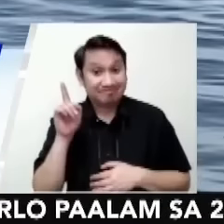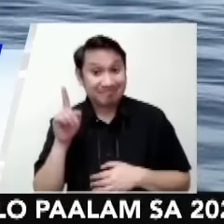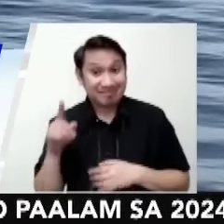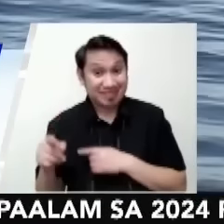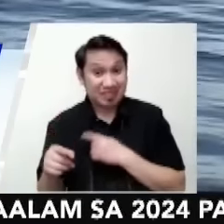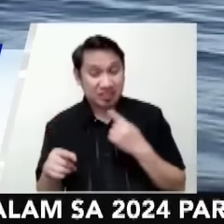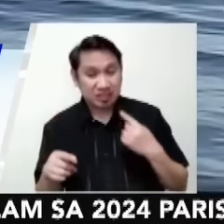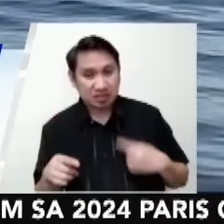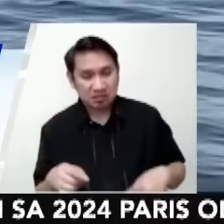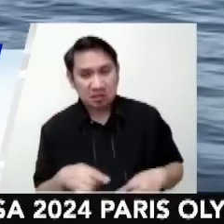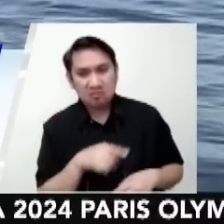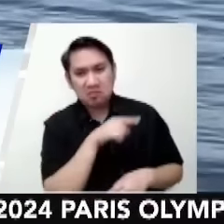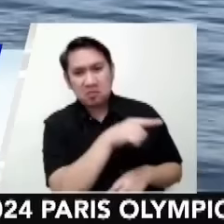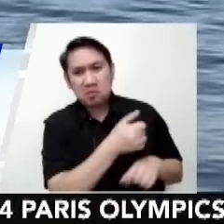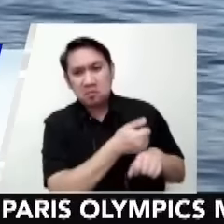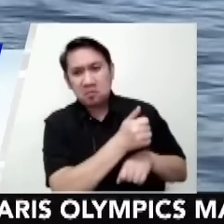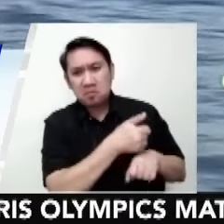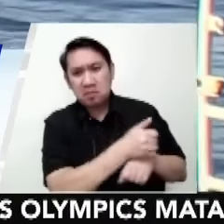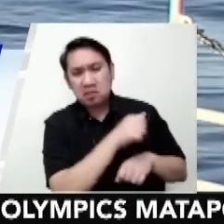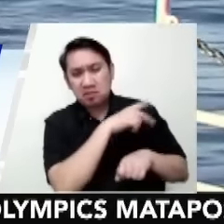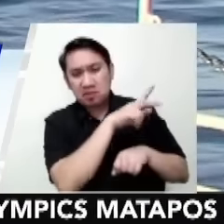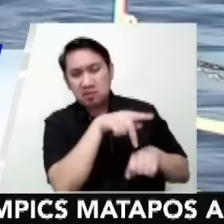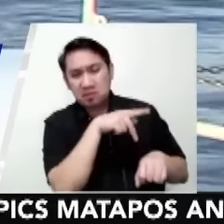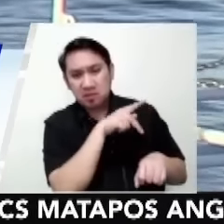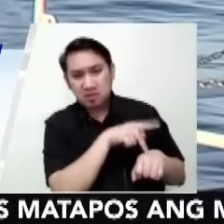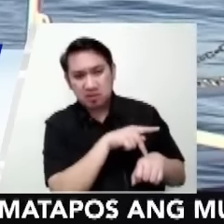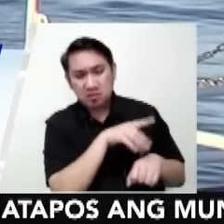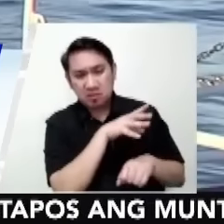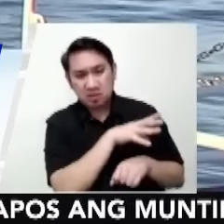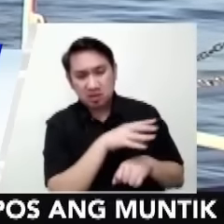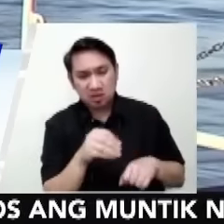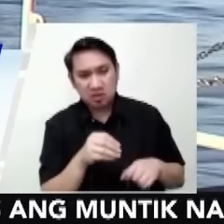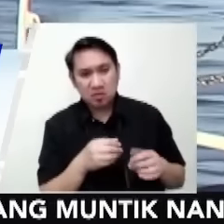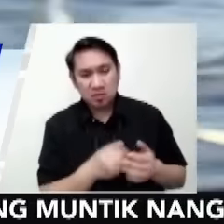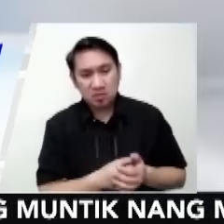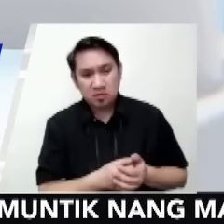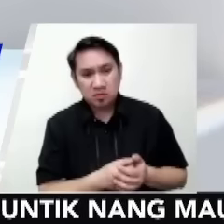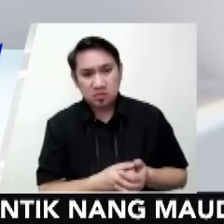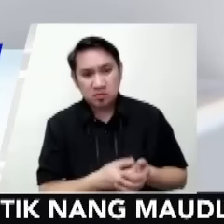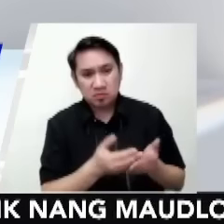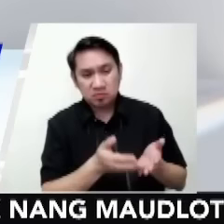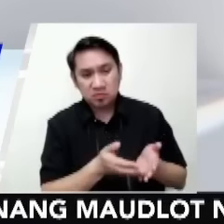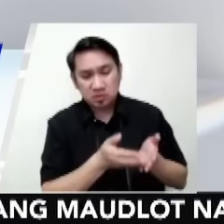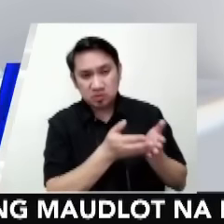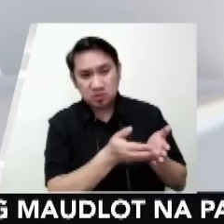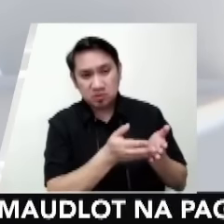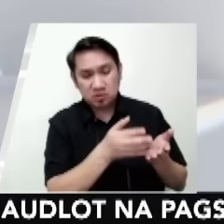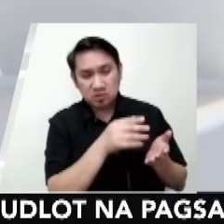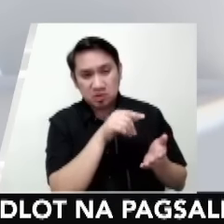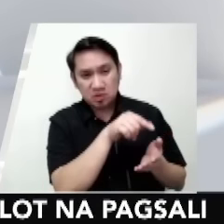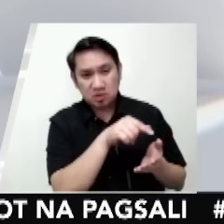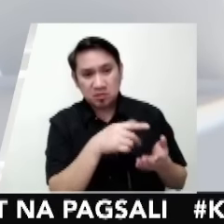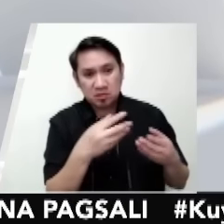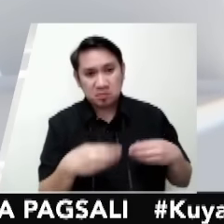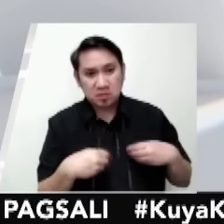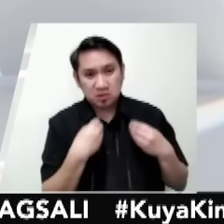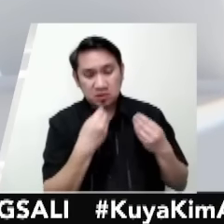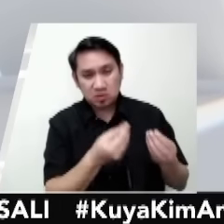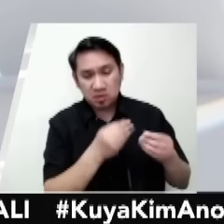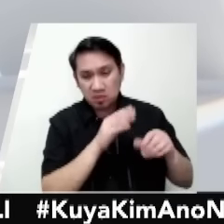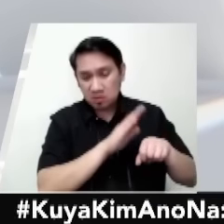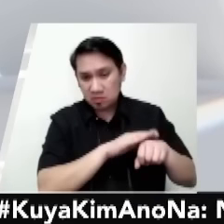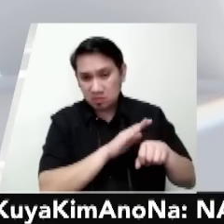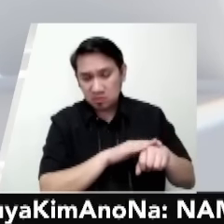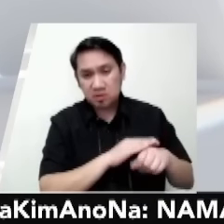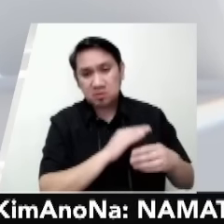ang Pilipinas sa pangako nito at nagpadala ng supply ship at inflatable boats sa Ayungin. Kaya bukod sa pagbigay ng warning at pagharang,